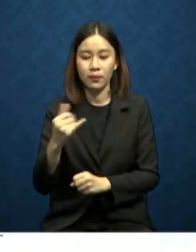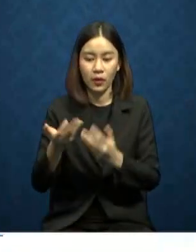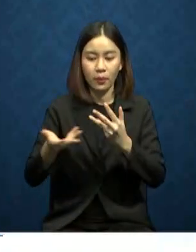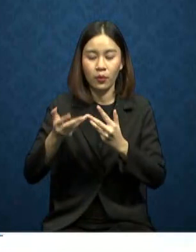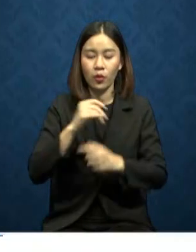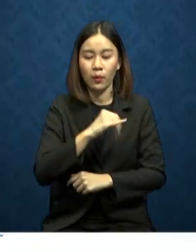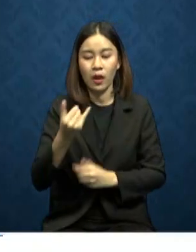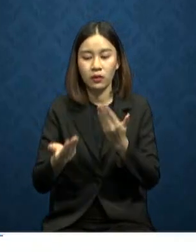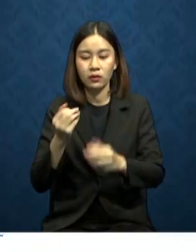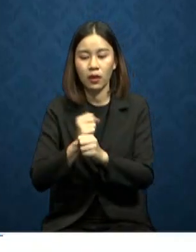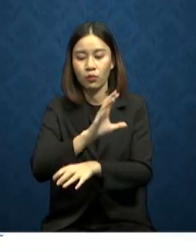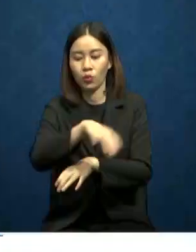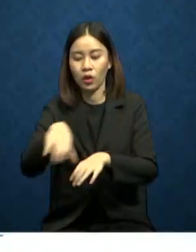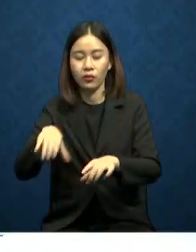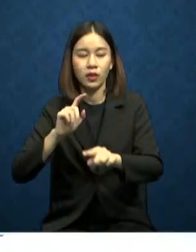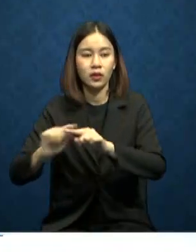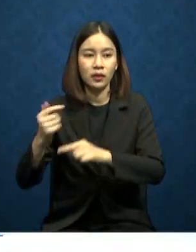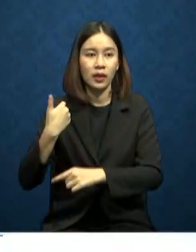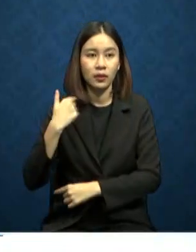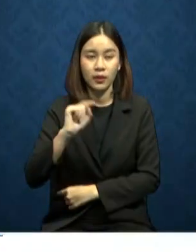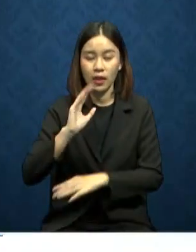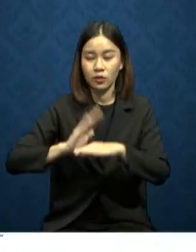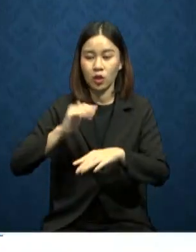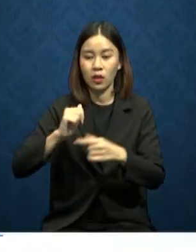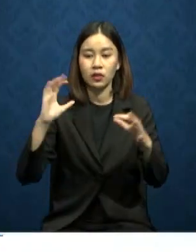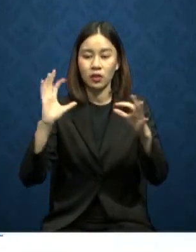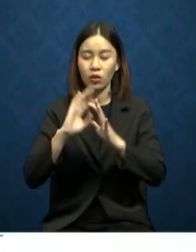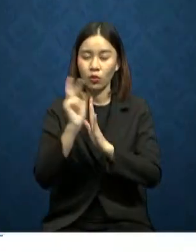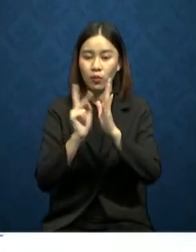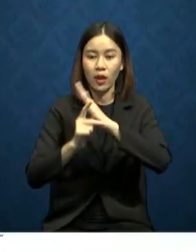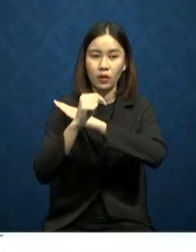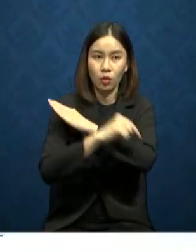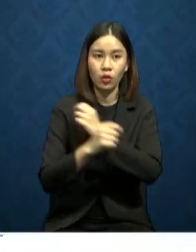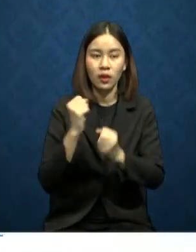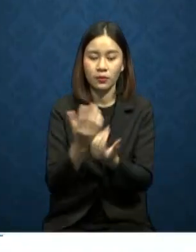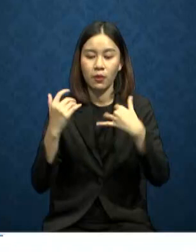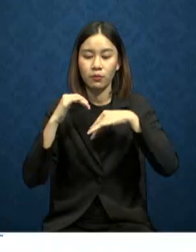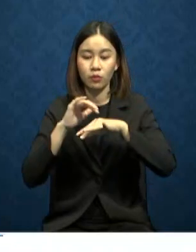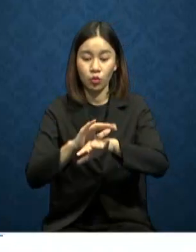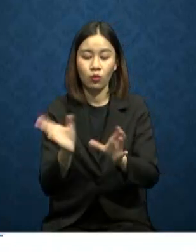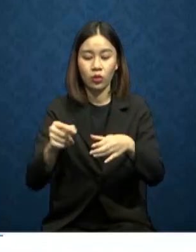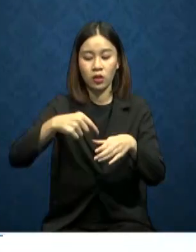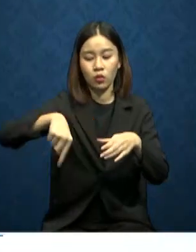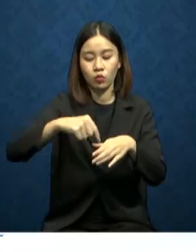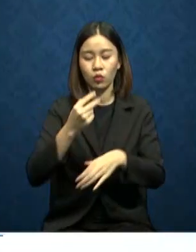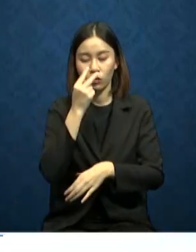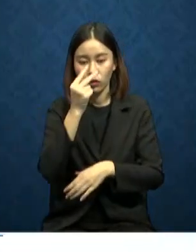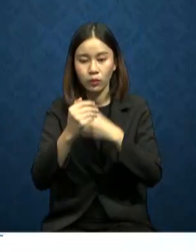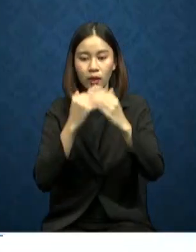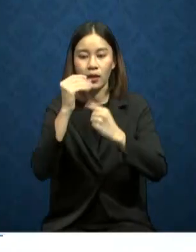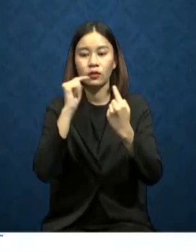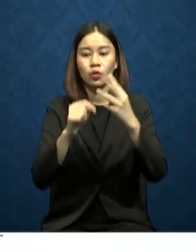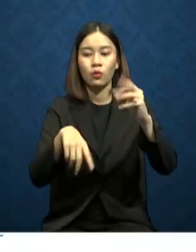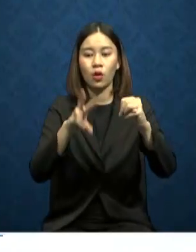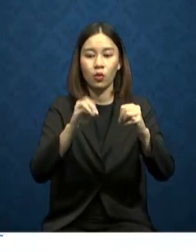หน้าที่หรือหน่วยงานที่มีความเชี่ยวชาญด้านการิตร่วมทำงานด้วยเนี่ยก็จะสามารถดูต่อมาในมาตรา